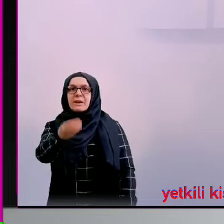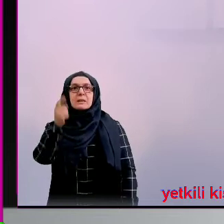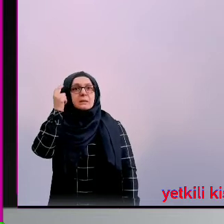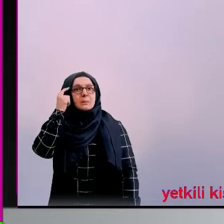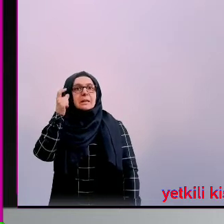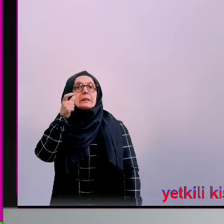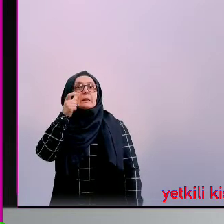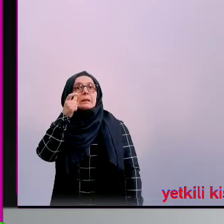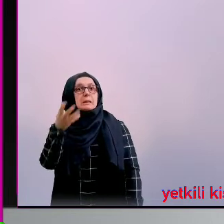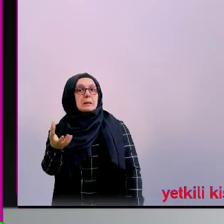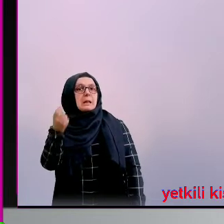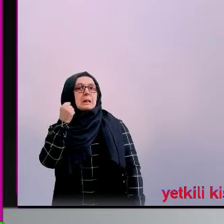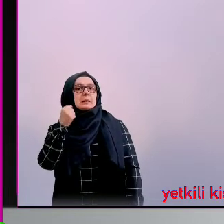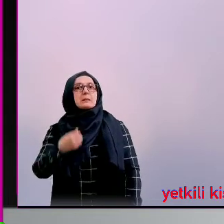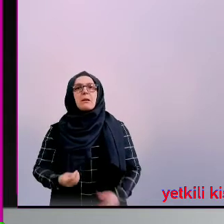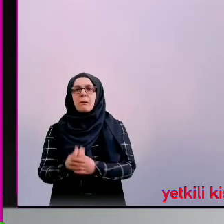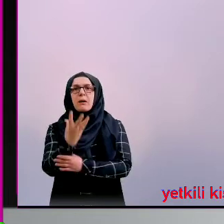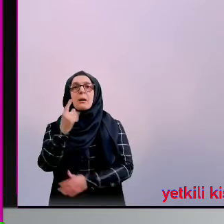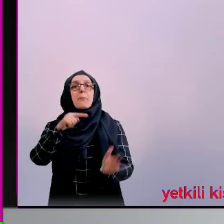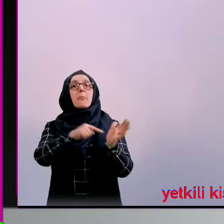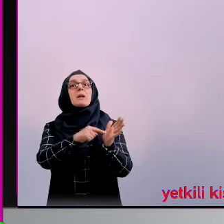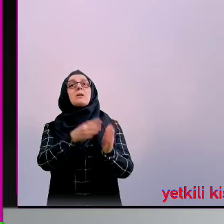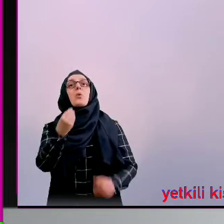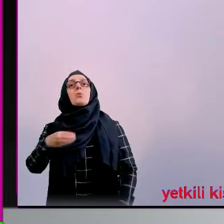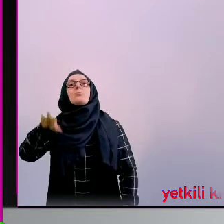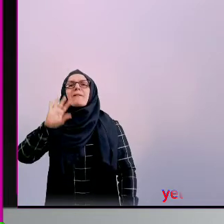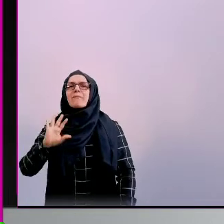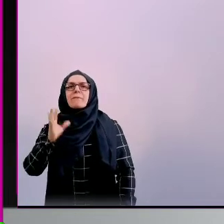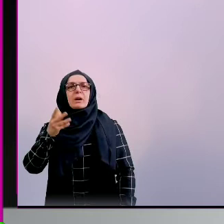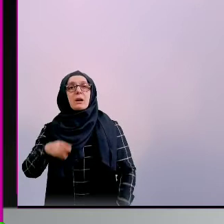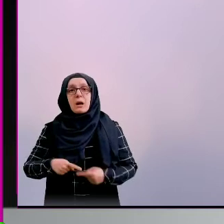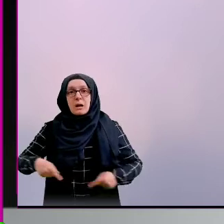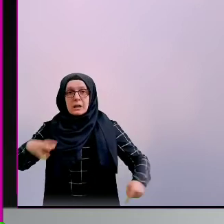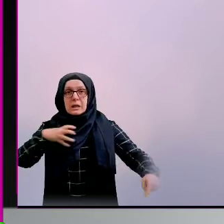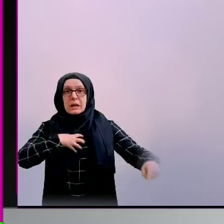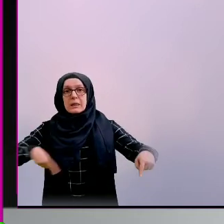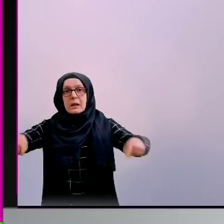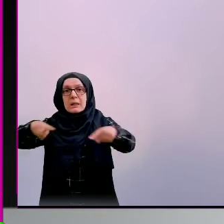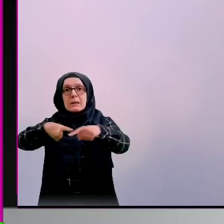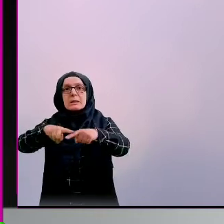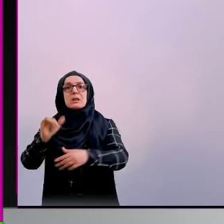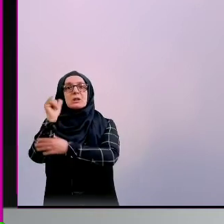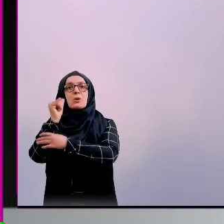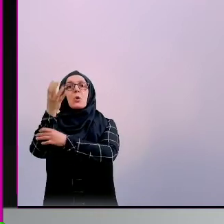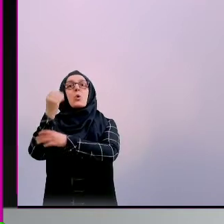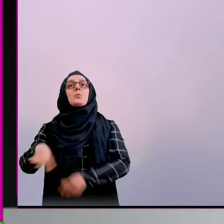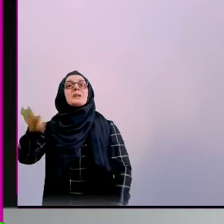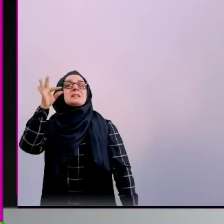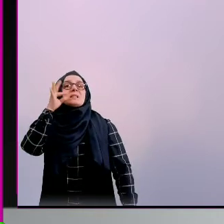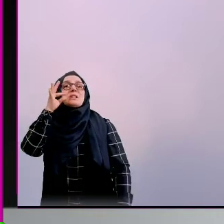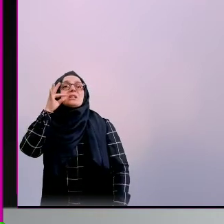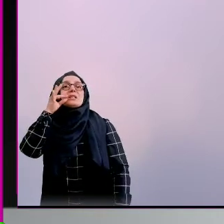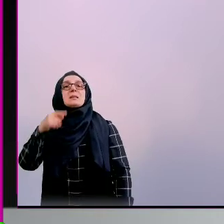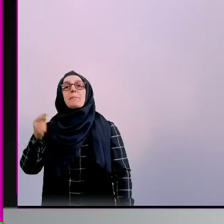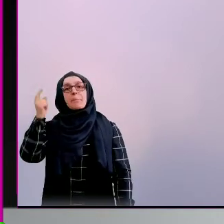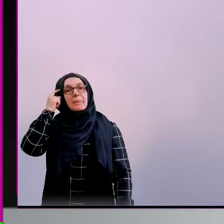olmayan ya da alanında yetkin olmayan kişi ve kurumlar tarafından sunulan bilgilere itibar etmeyin. Çocuklarınızı gerçek bilgiler